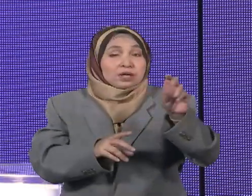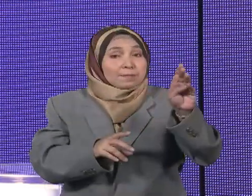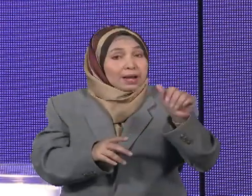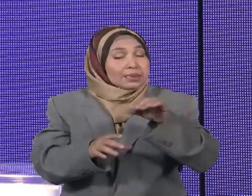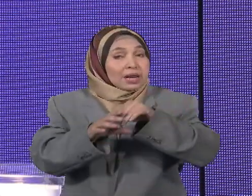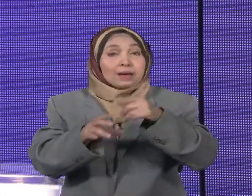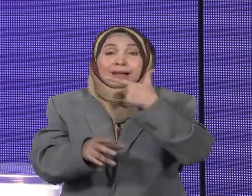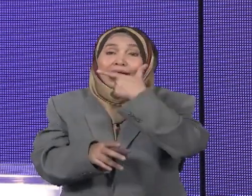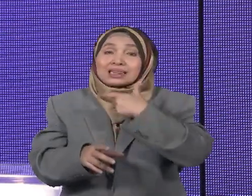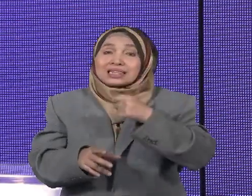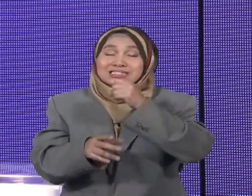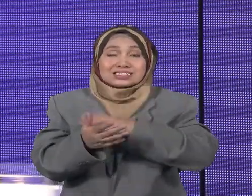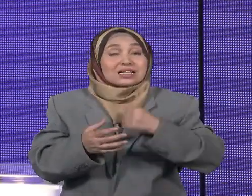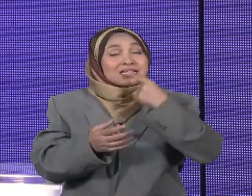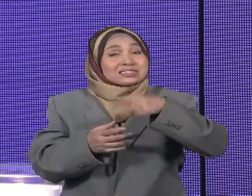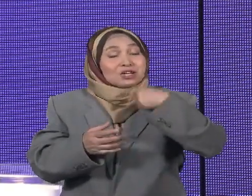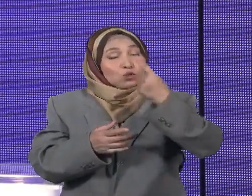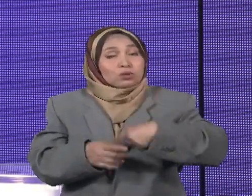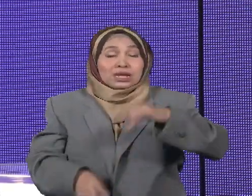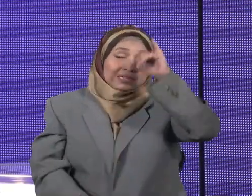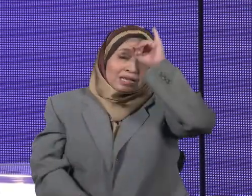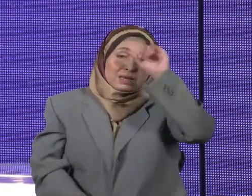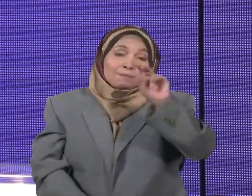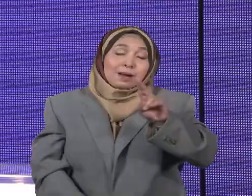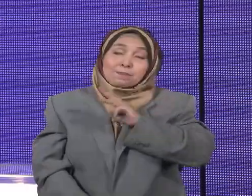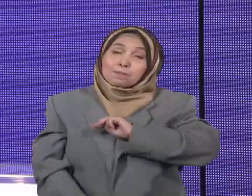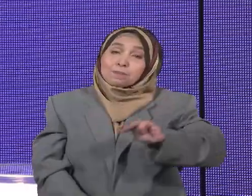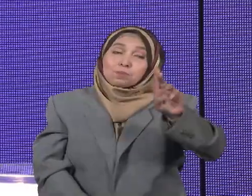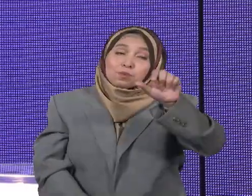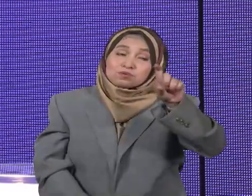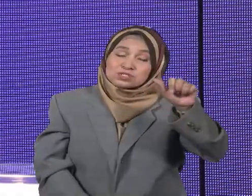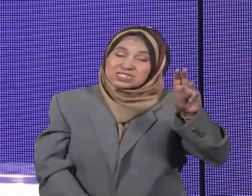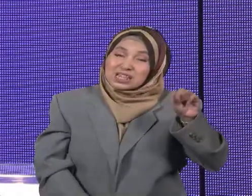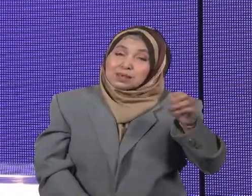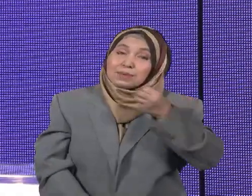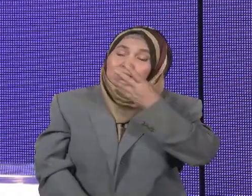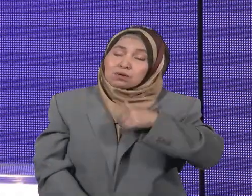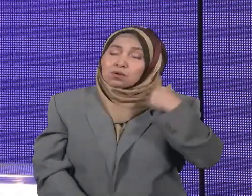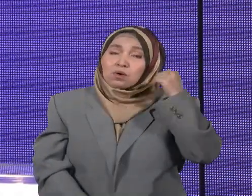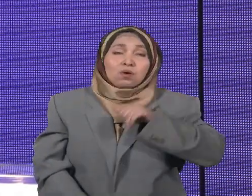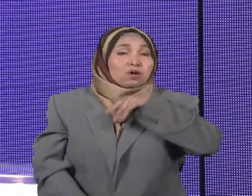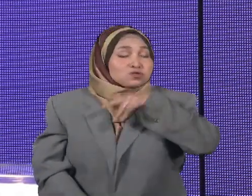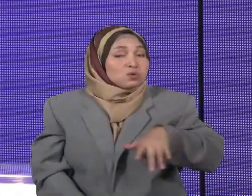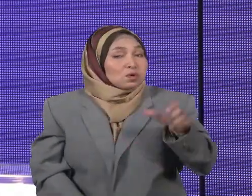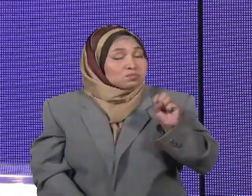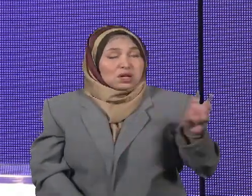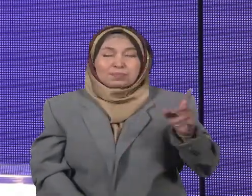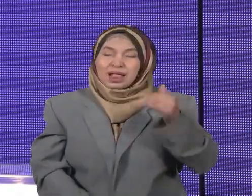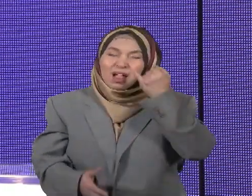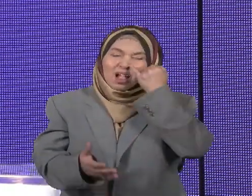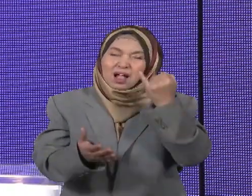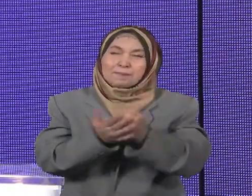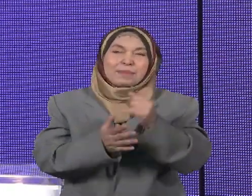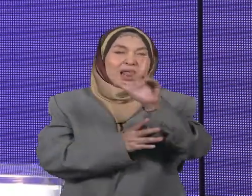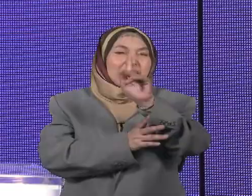dalam hadis yang dinyatakan oleh Imam Muslim Al-Baihaqi daripada Jabir bin Abdullah, berkata Rasul sallallahu alaihi wasallam melaknat kepada orang